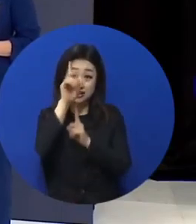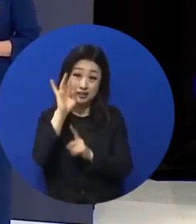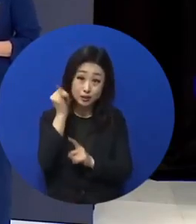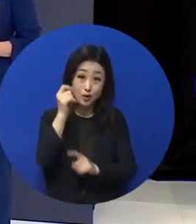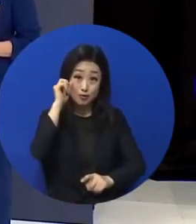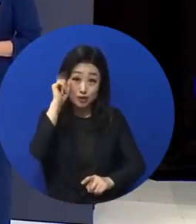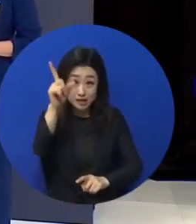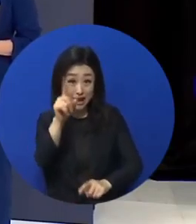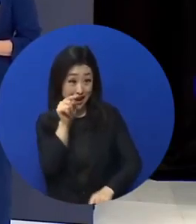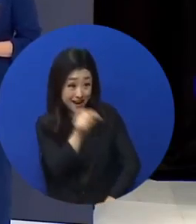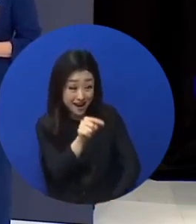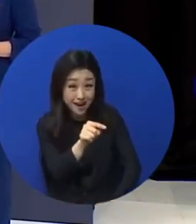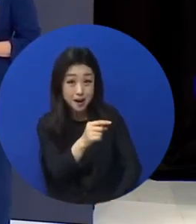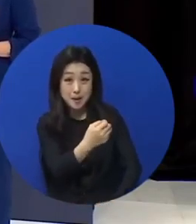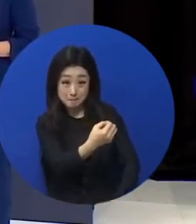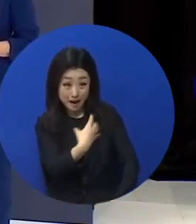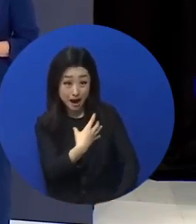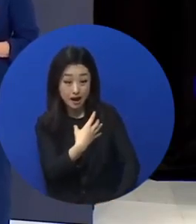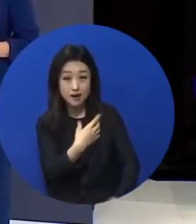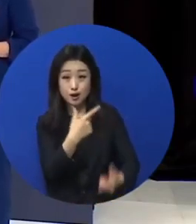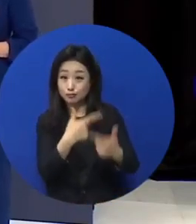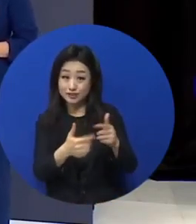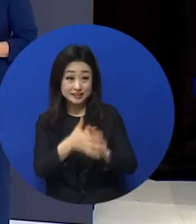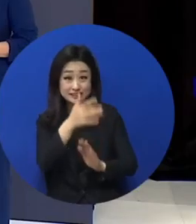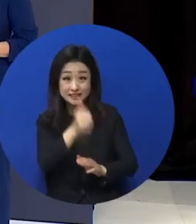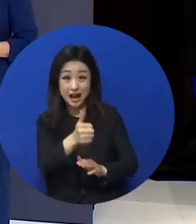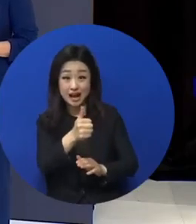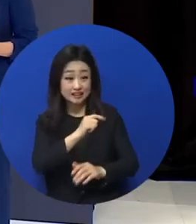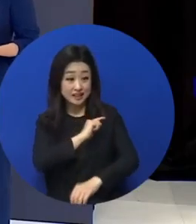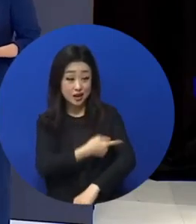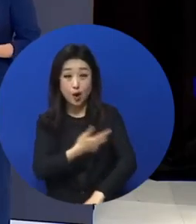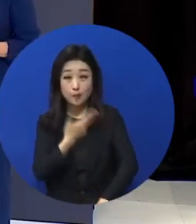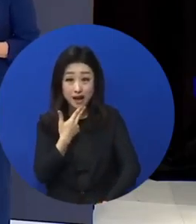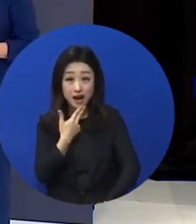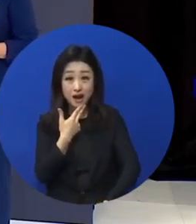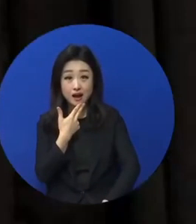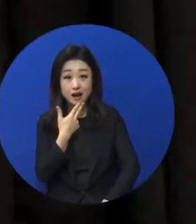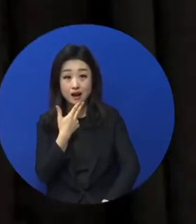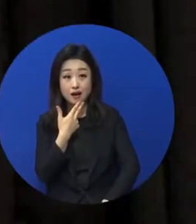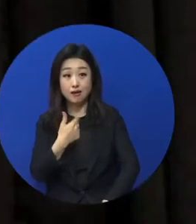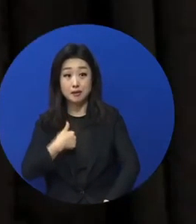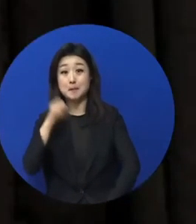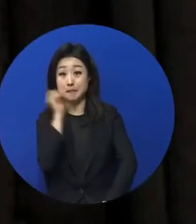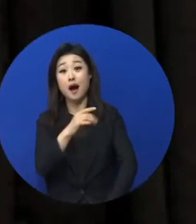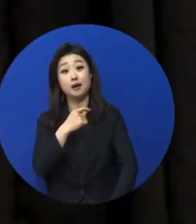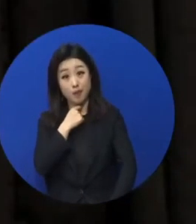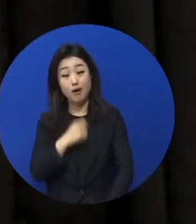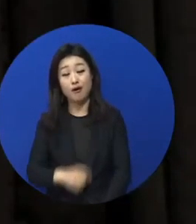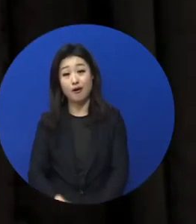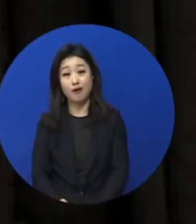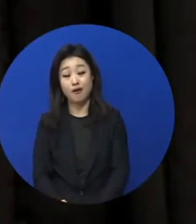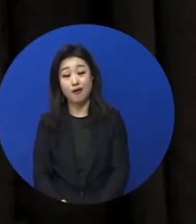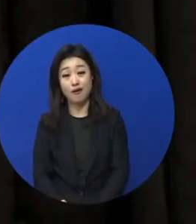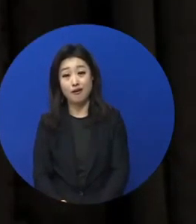말하는 사람이다. 그런 사람은 부산시장에 자격이 없다. 왜? 이런 말 하면 안 됩니까?